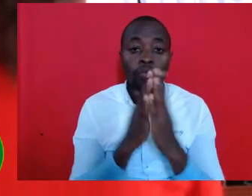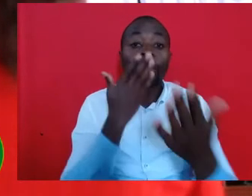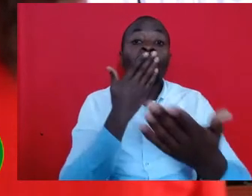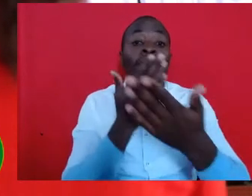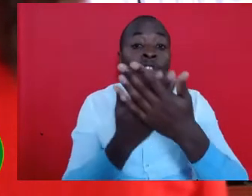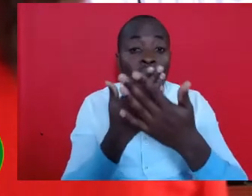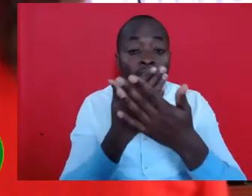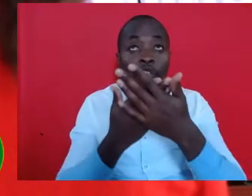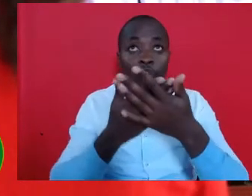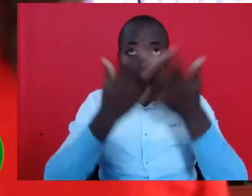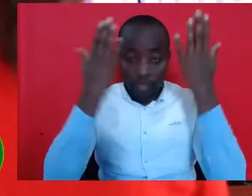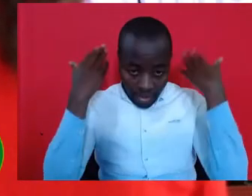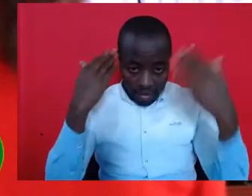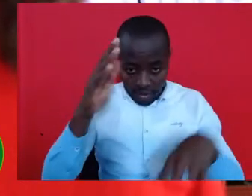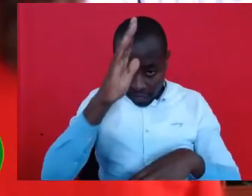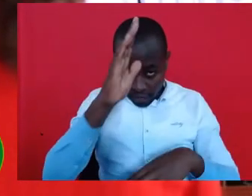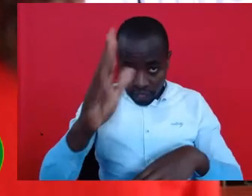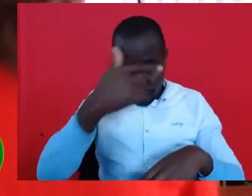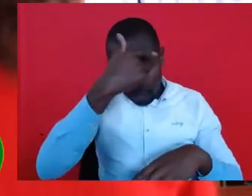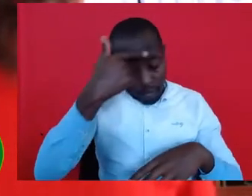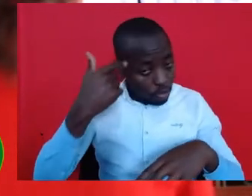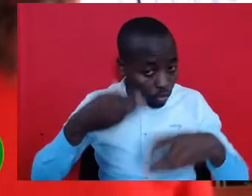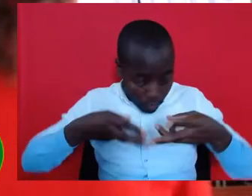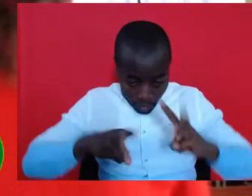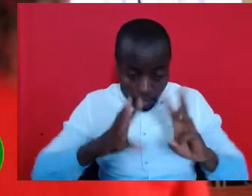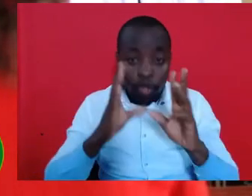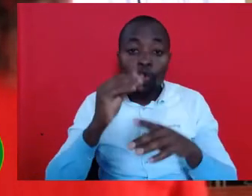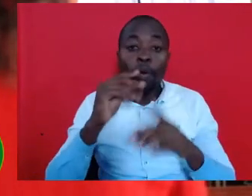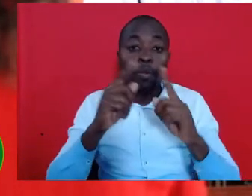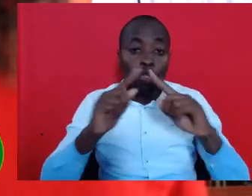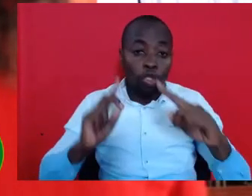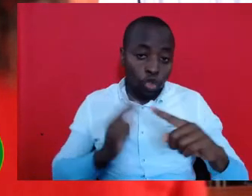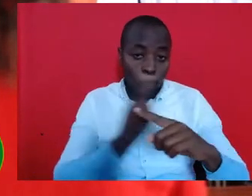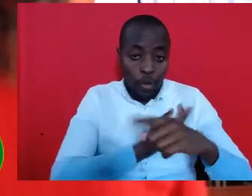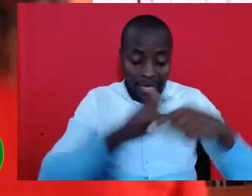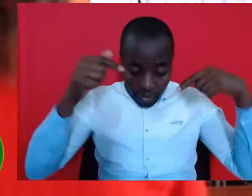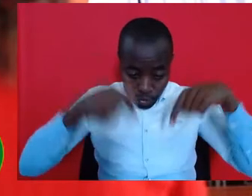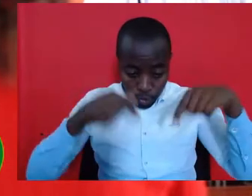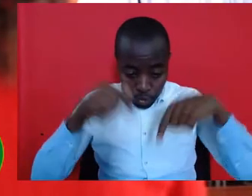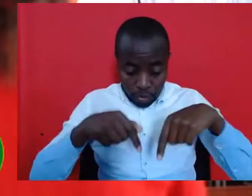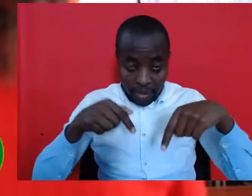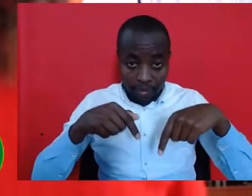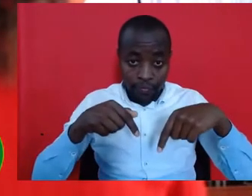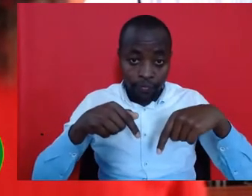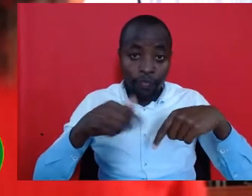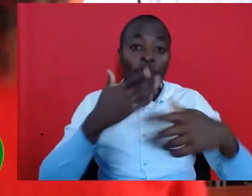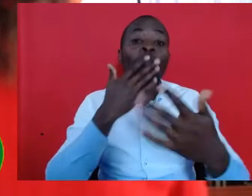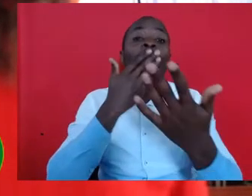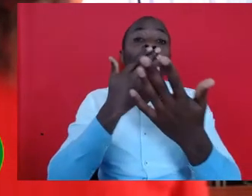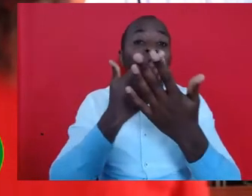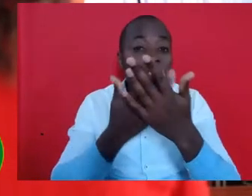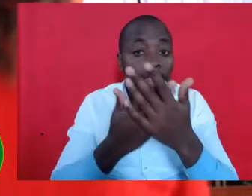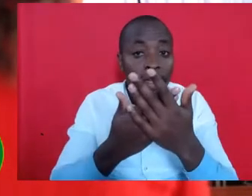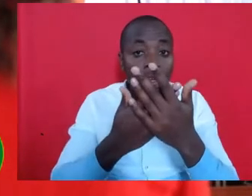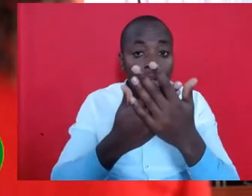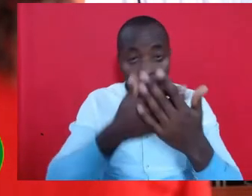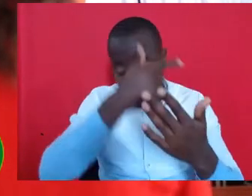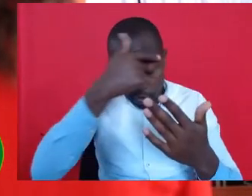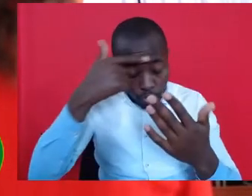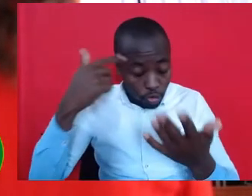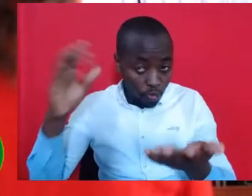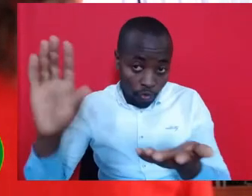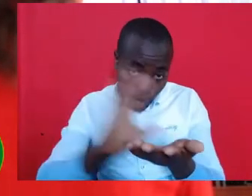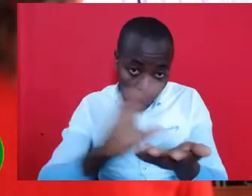Asante Baba Mwenyezi Mungu kwa vile umenena pamoja nasi siku ya leo. Twakushukuru kwa matoleo